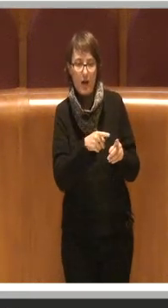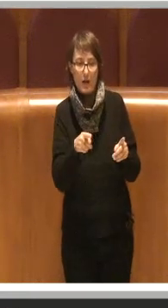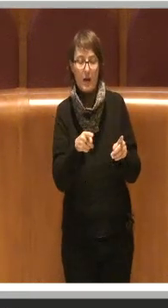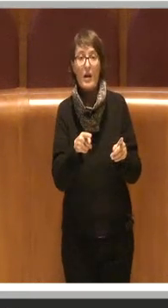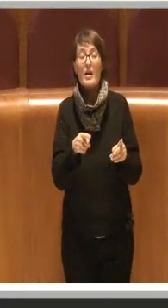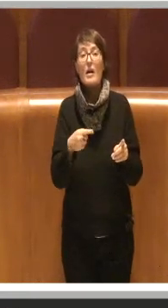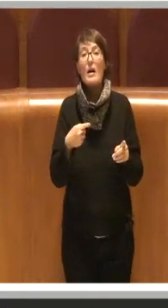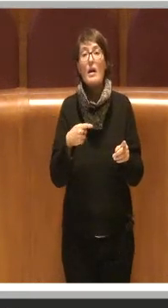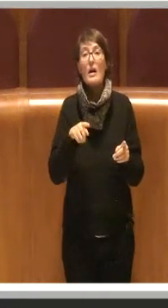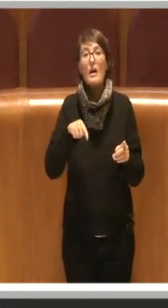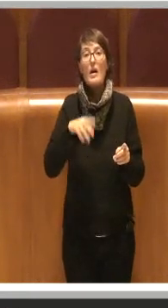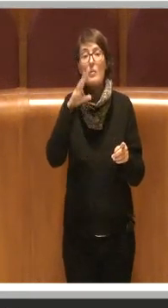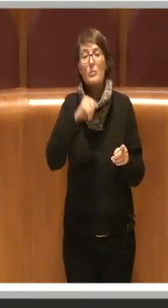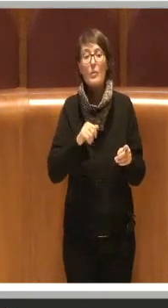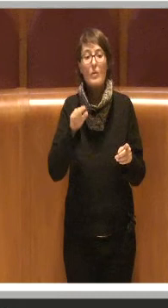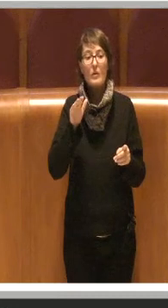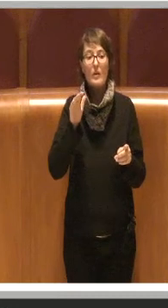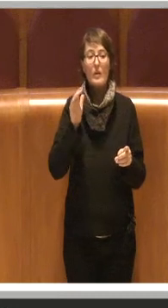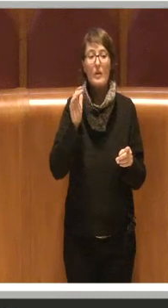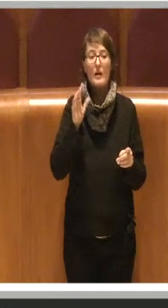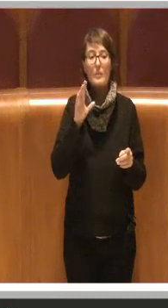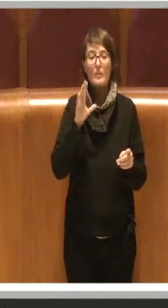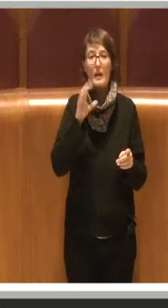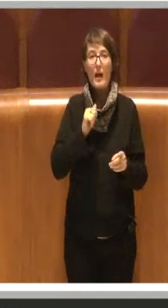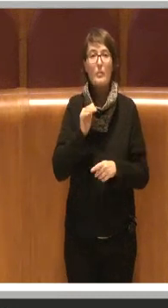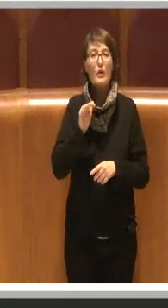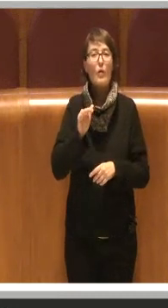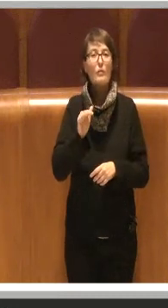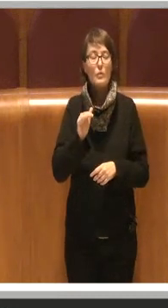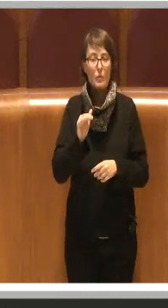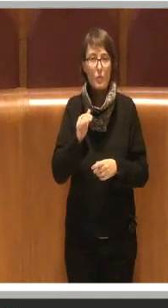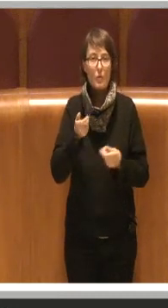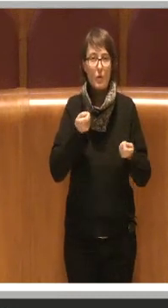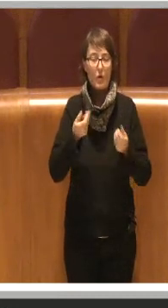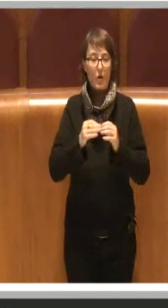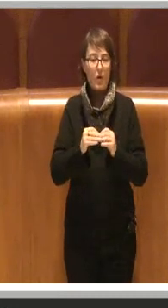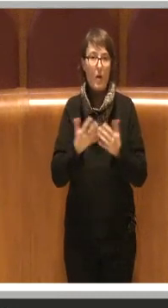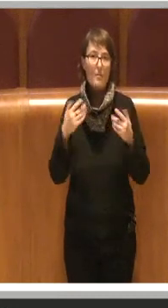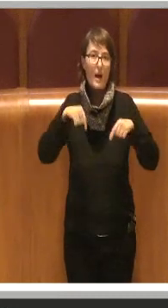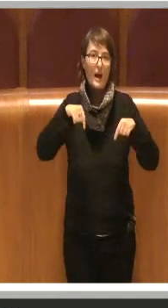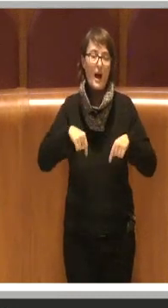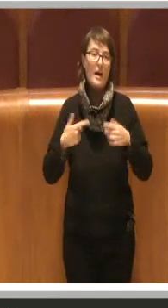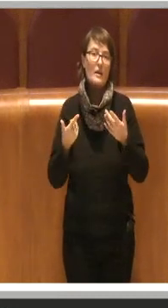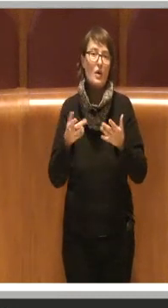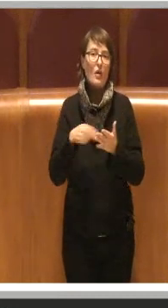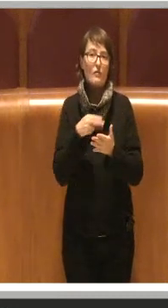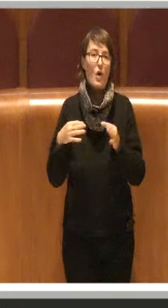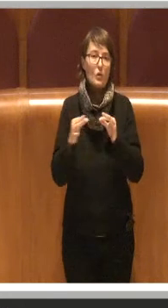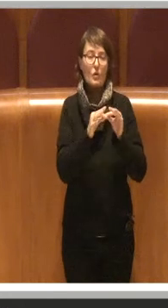della gestione economica di Roma, e che tutto questo possa avvenire oggi con un voto all'unanimità. Grazie.